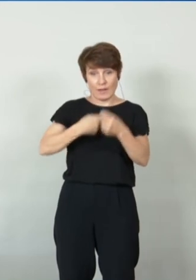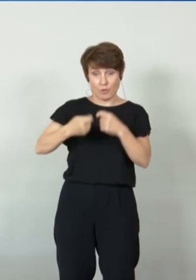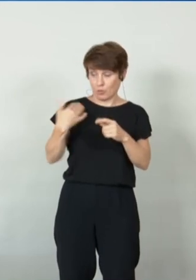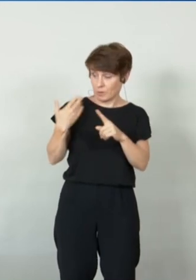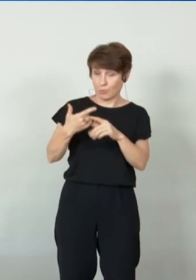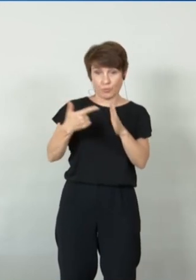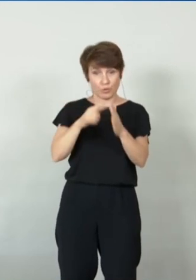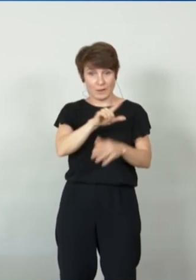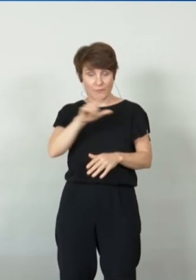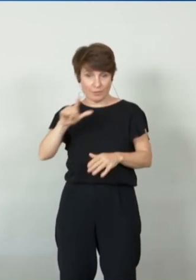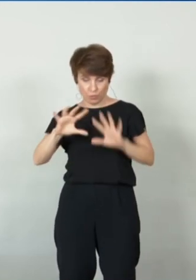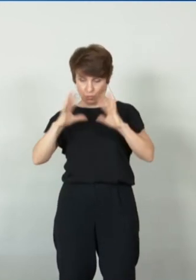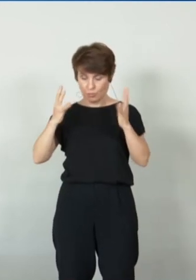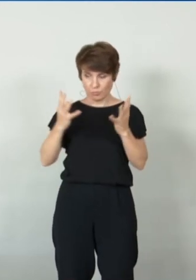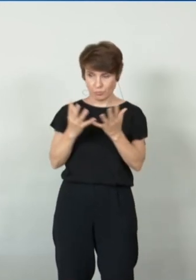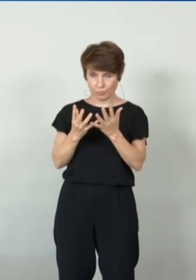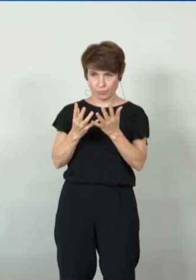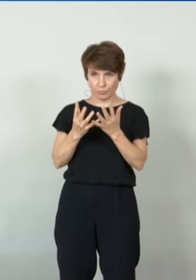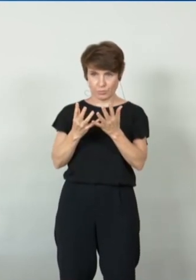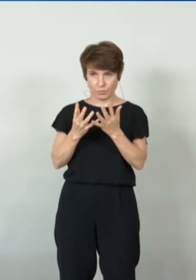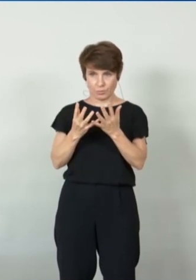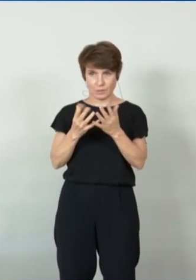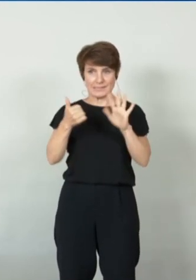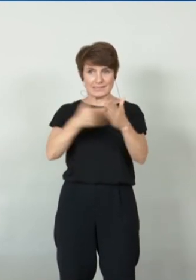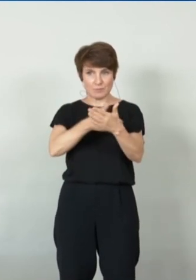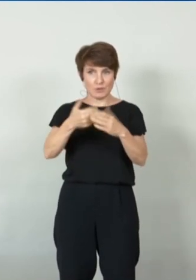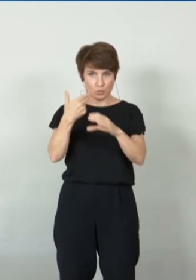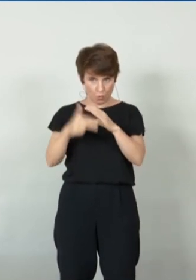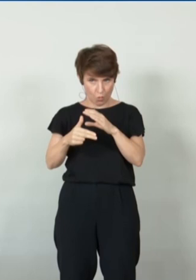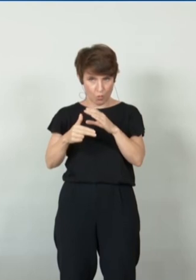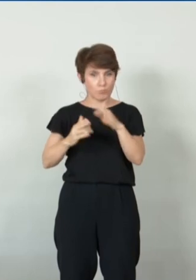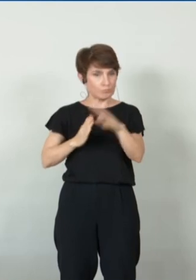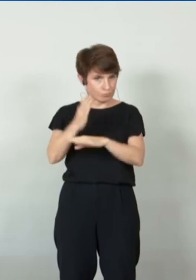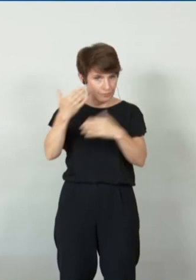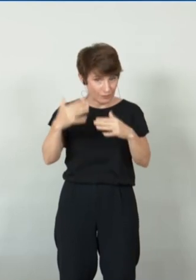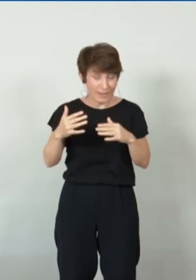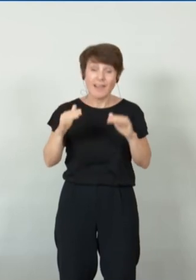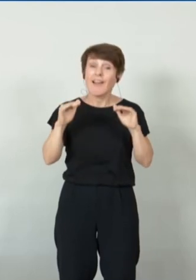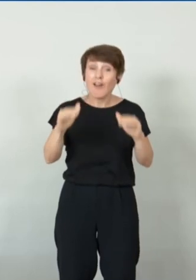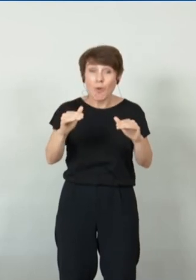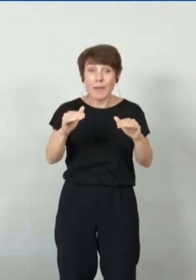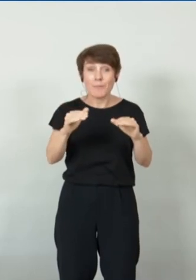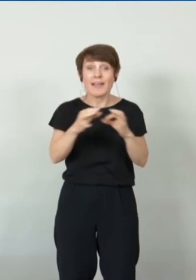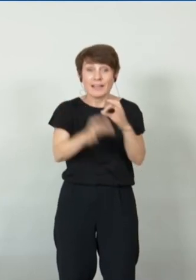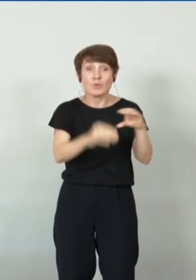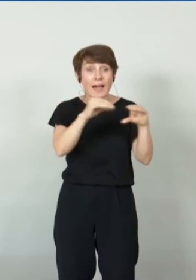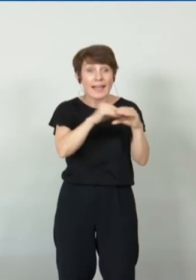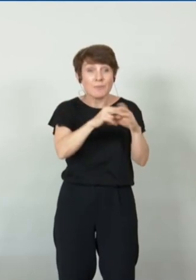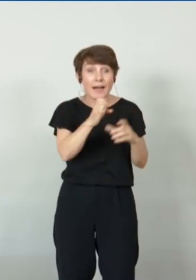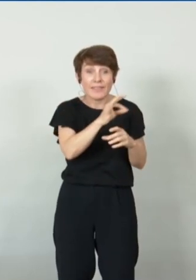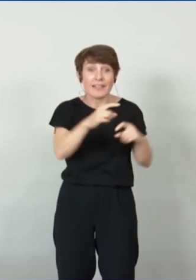évaluer à plus de 6 millions d'euros nous réussissons tout de même à nous retrouver avec une épargne nette diminuée de 9 millions